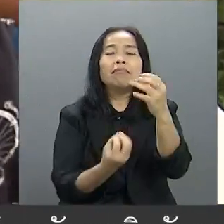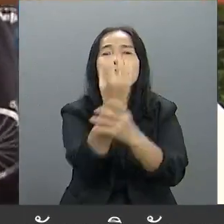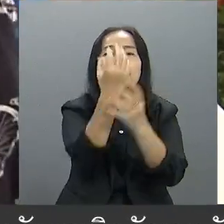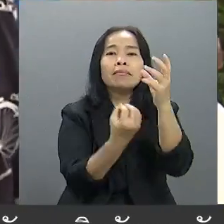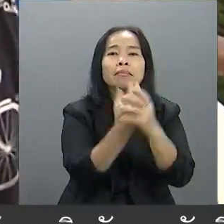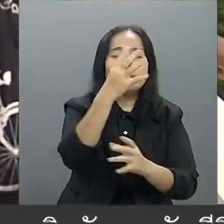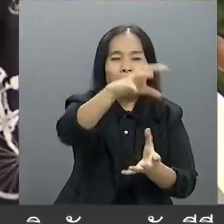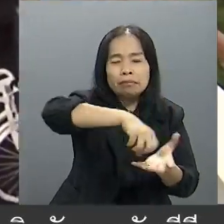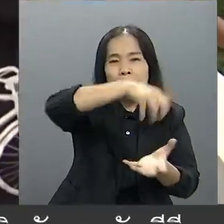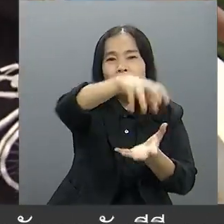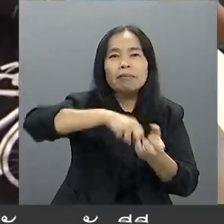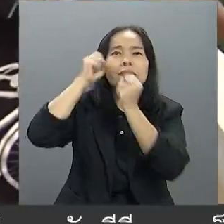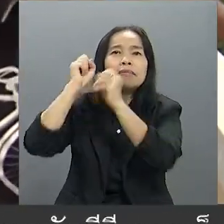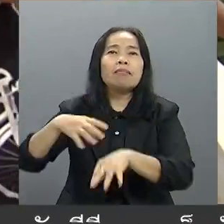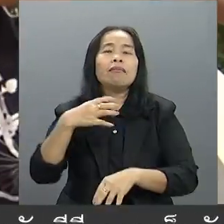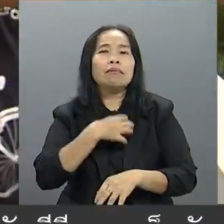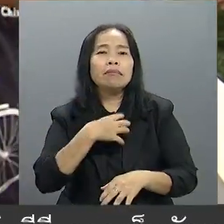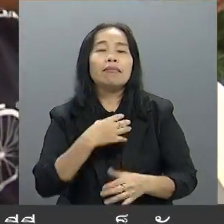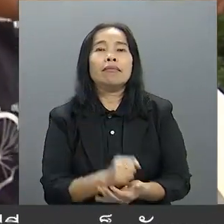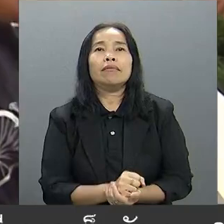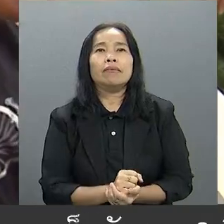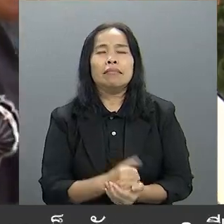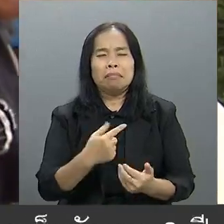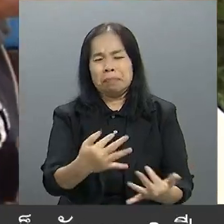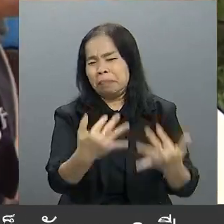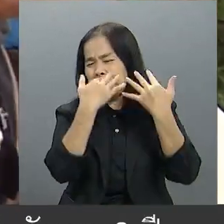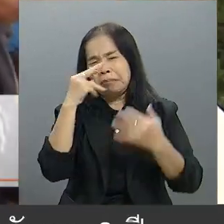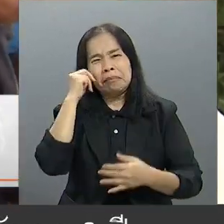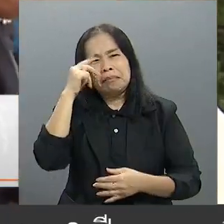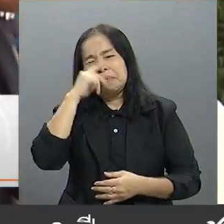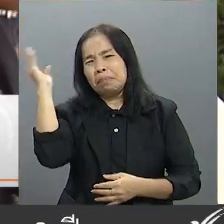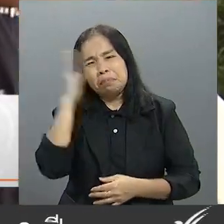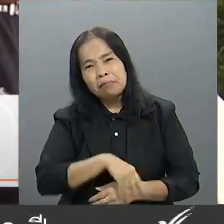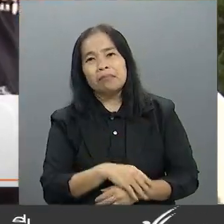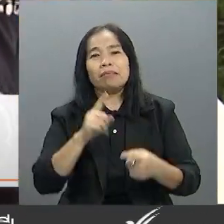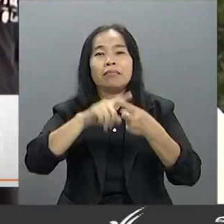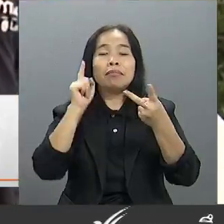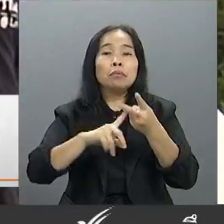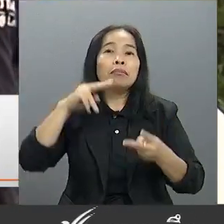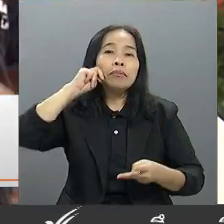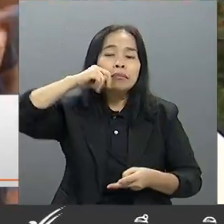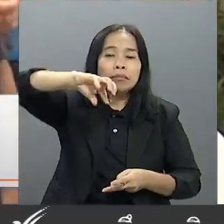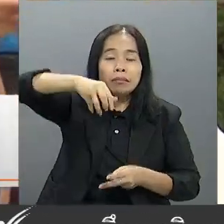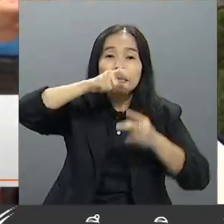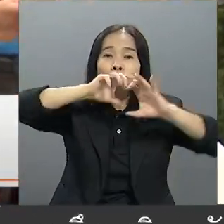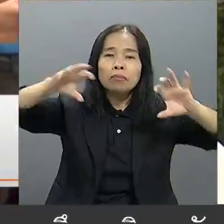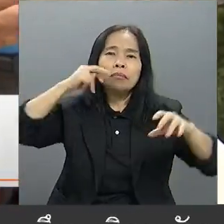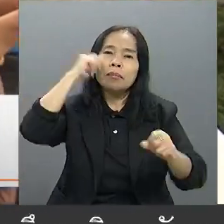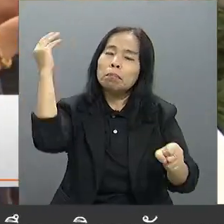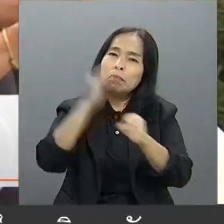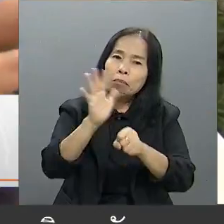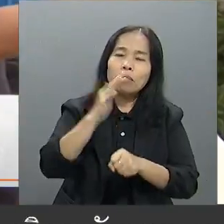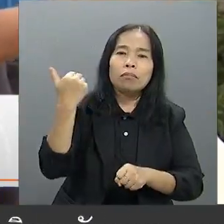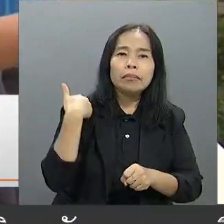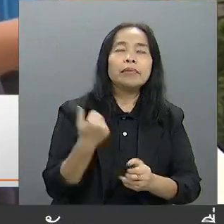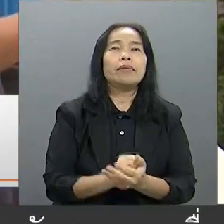ชาวบ้านเดือดร้อนน้ำก็เหม็น ฮะ น้ำก็ไม่พอใช ้ครับตอนนี้ครับมีผักอะไรในคลอง